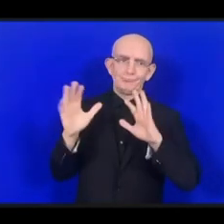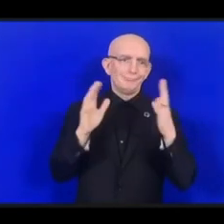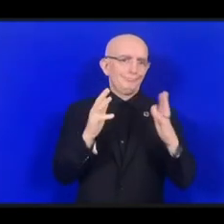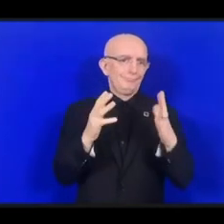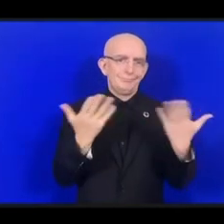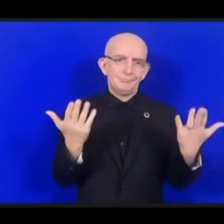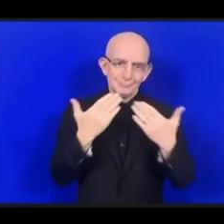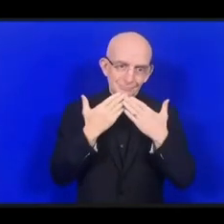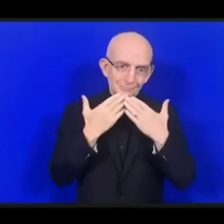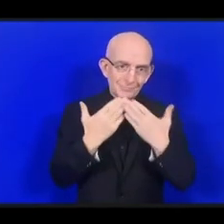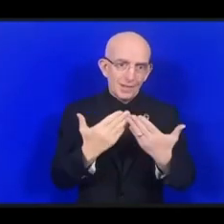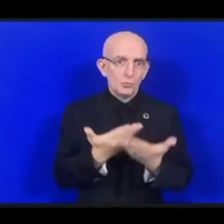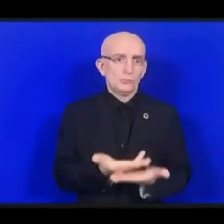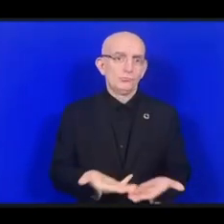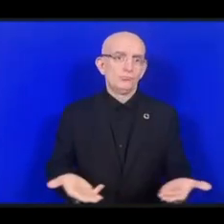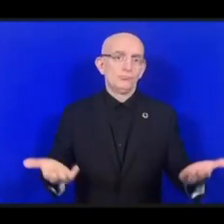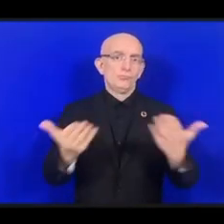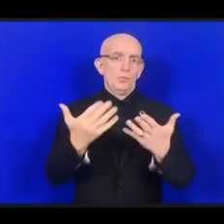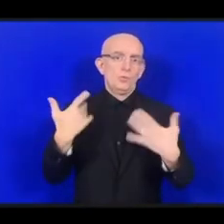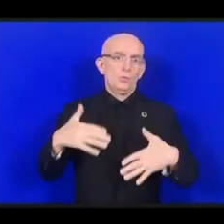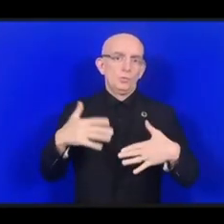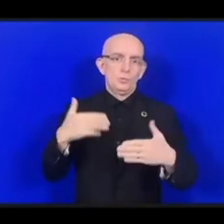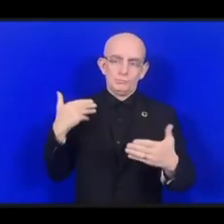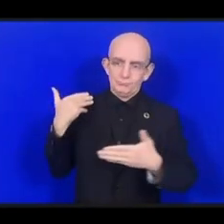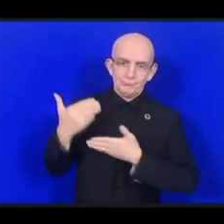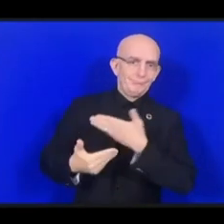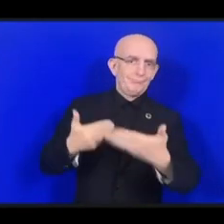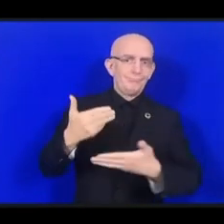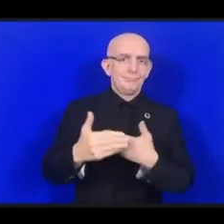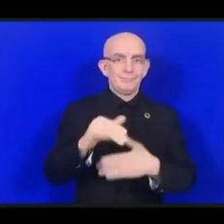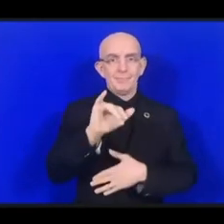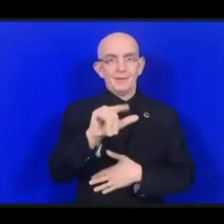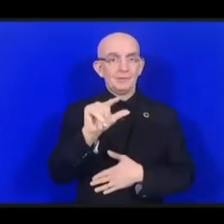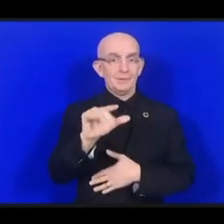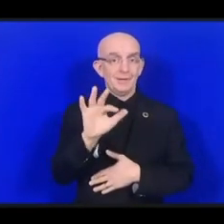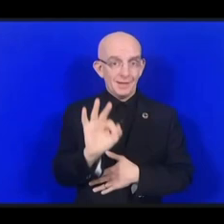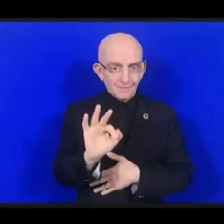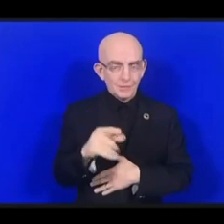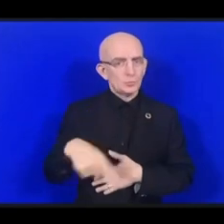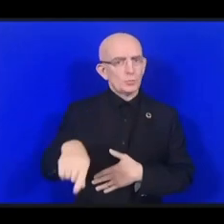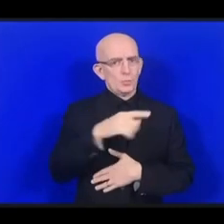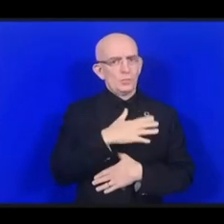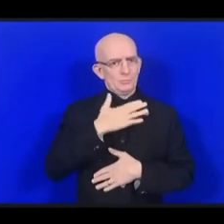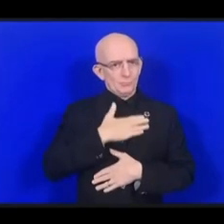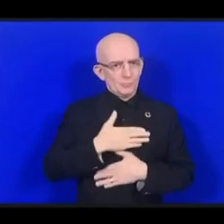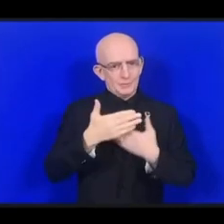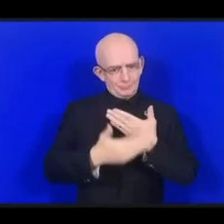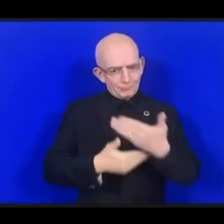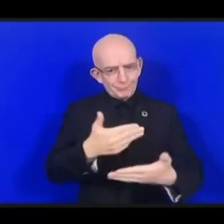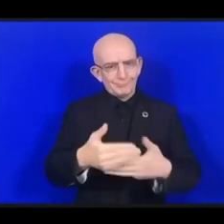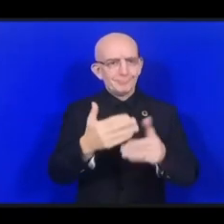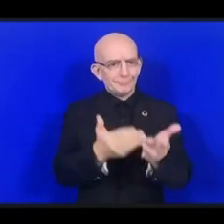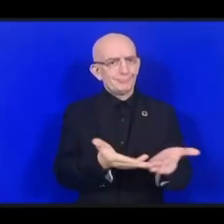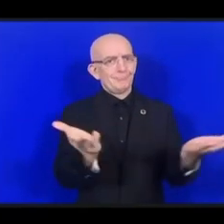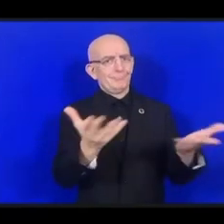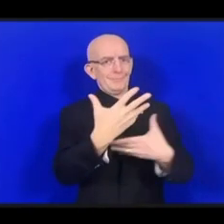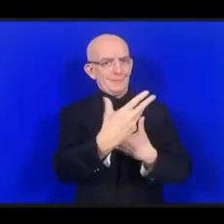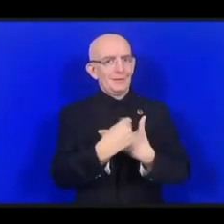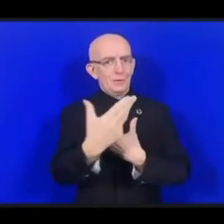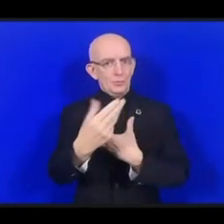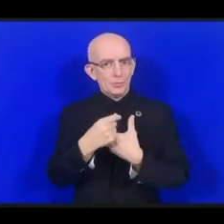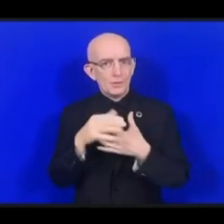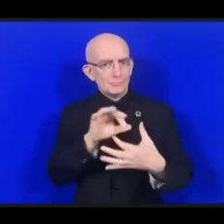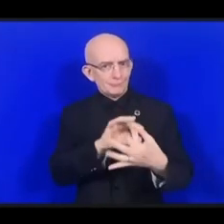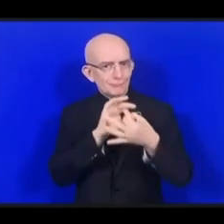مشاركه وانخراط اصحاب المصلحه المتعددين والعملي من الاسفل الى الاعلى ان